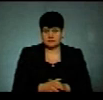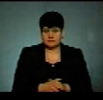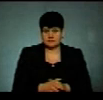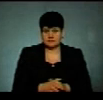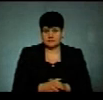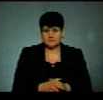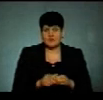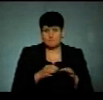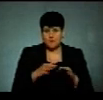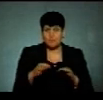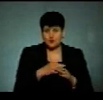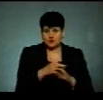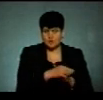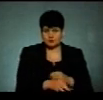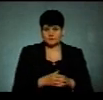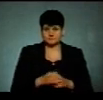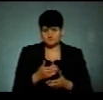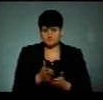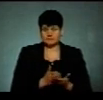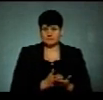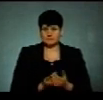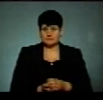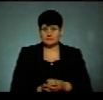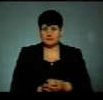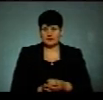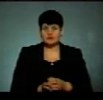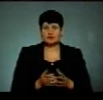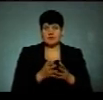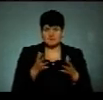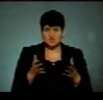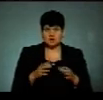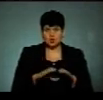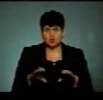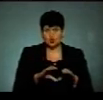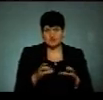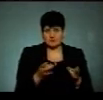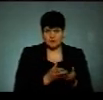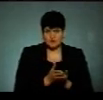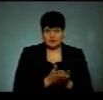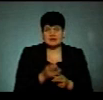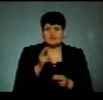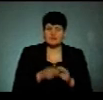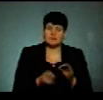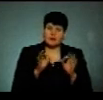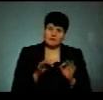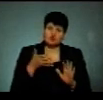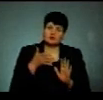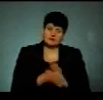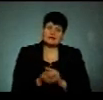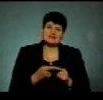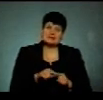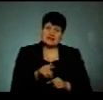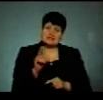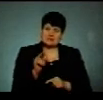Тому, і по протяжності, і тому, по якості. Найбільше тих труб, які потрібно обслуговувати. На завершення, правильно ми зрозуміли, ця цифра,